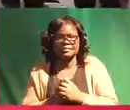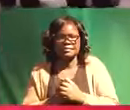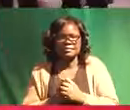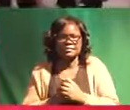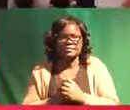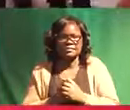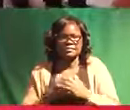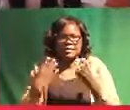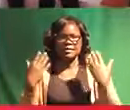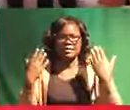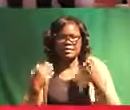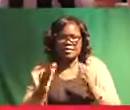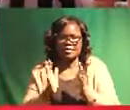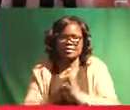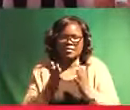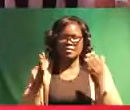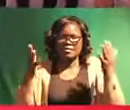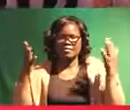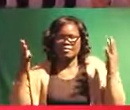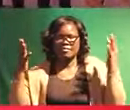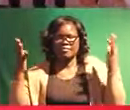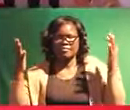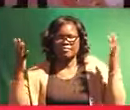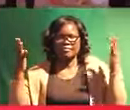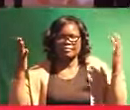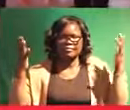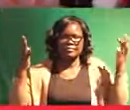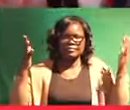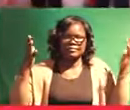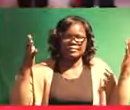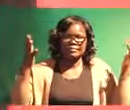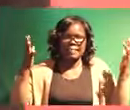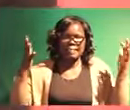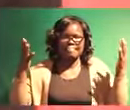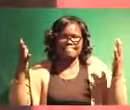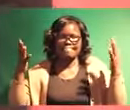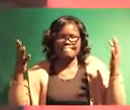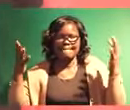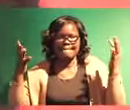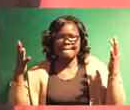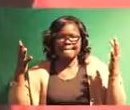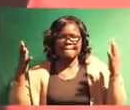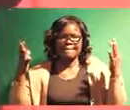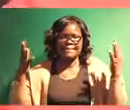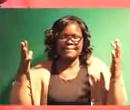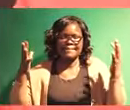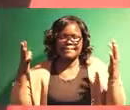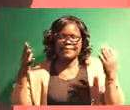hapa Meru. Makofi jameni, makofi. Ndakasi atoni kure.